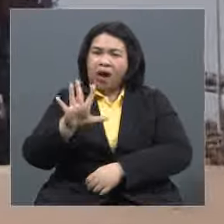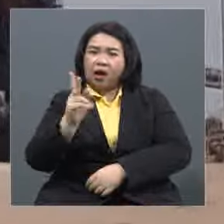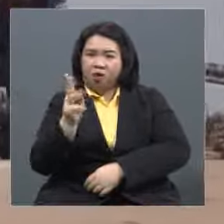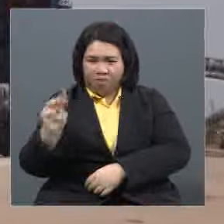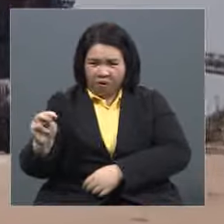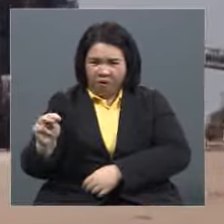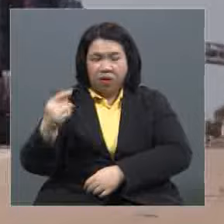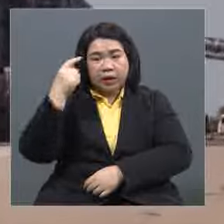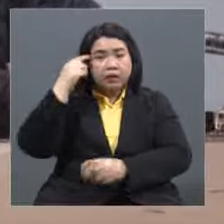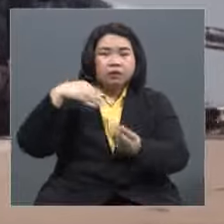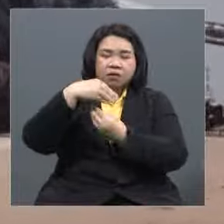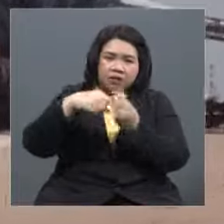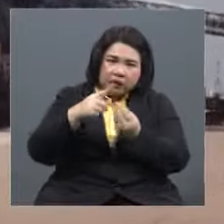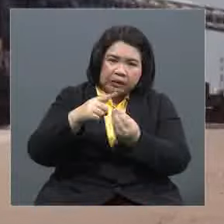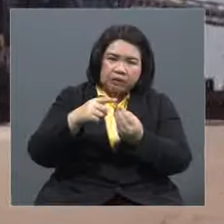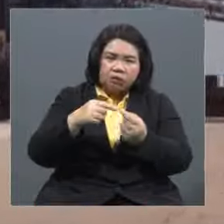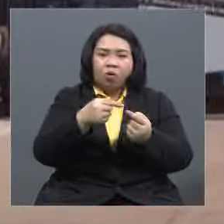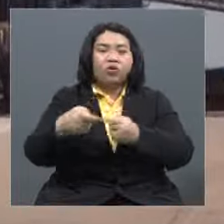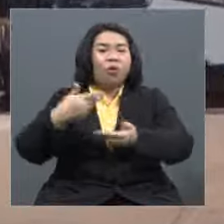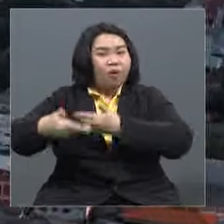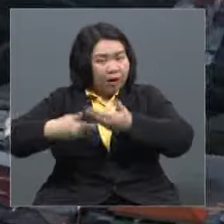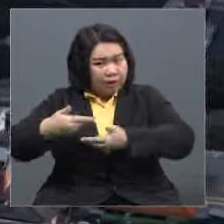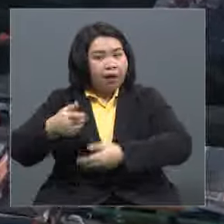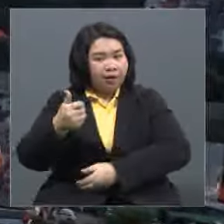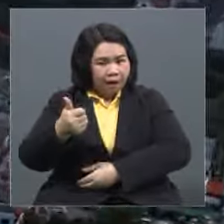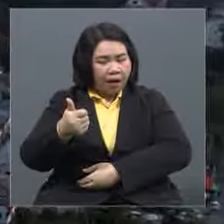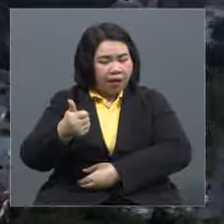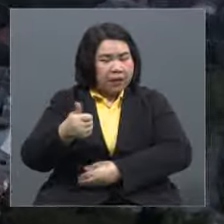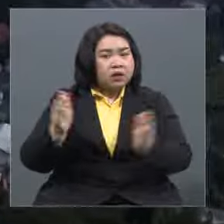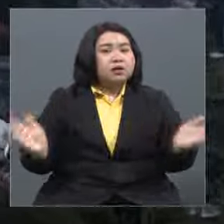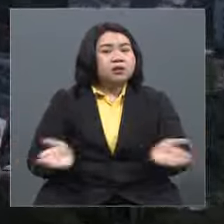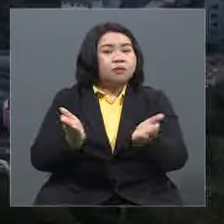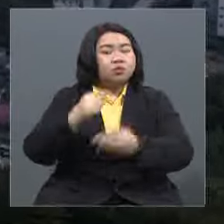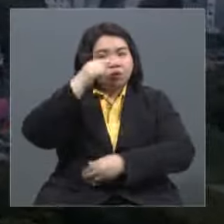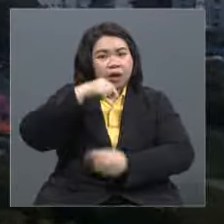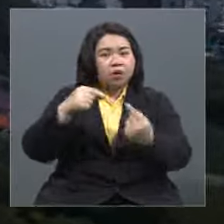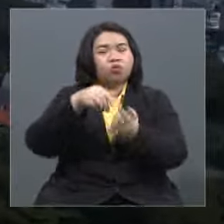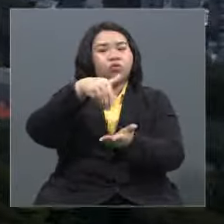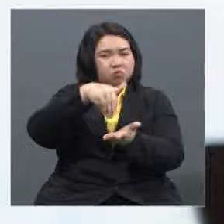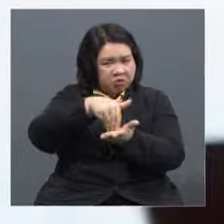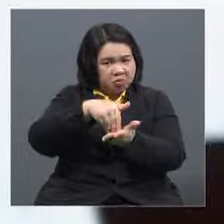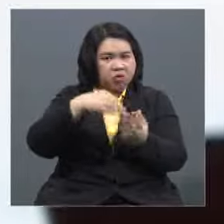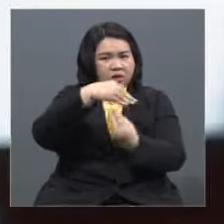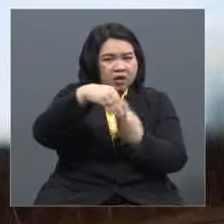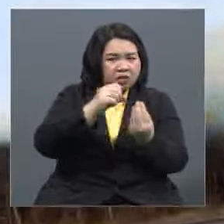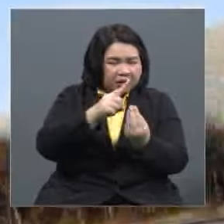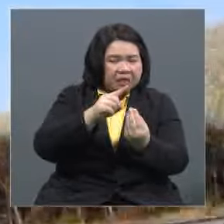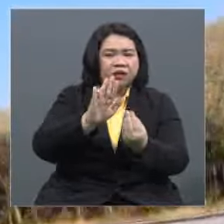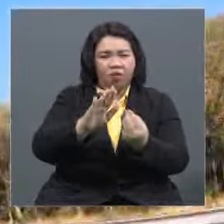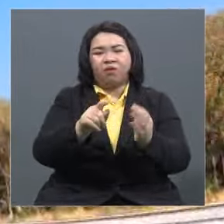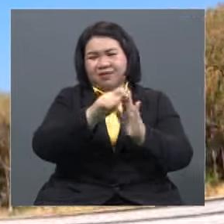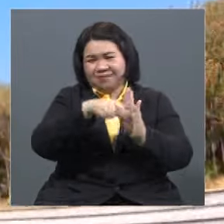พัฒนาเศรษฐกิจและเชื่อมโยงตลาดการค้าและหนุนบทบาทไทยในการเป็นศูนย์กลางทางเศรษฐกิจของ